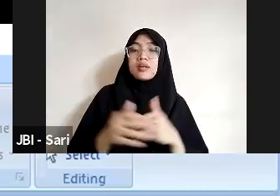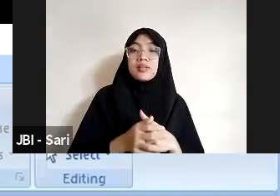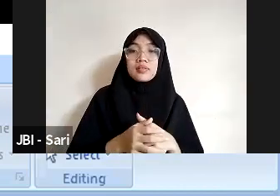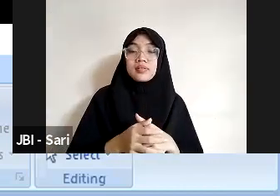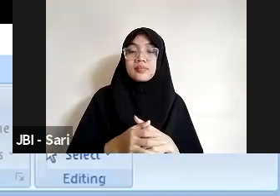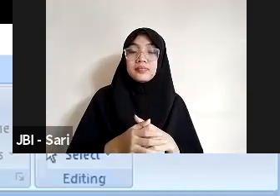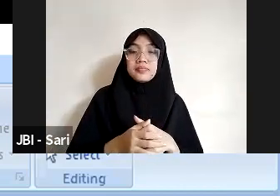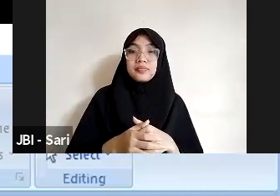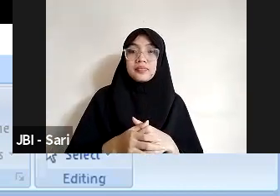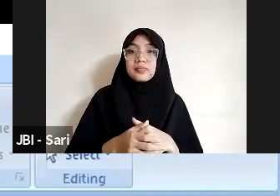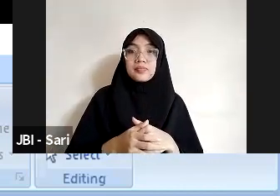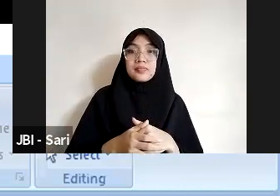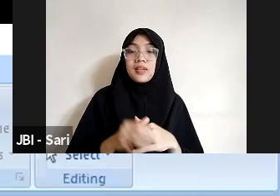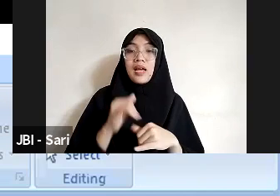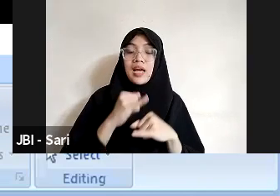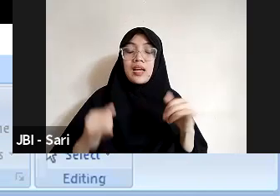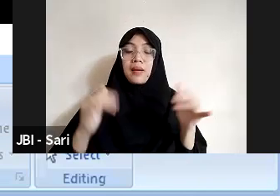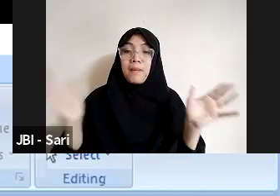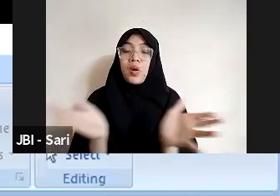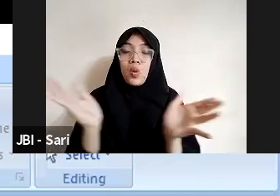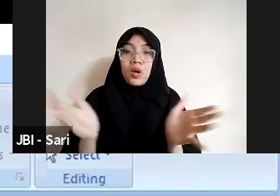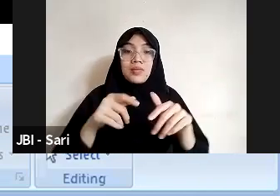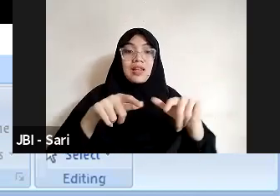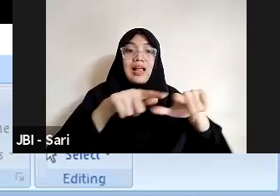kemudian mendorong bagaimana tanah-tanah kosong itu